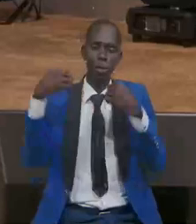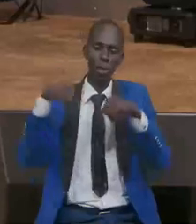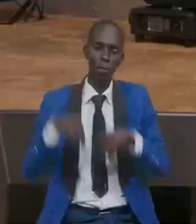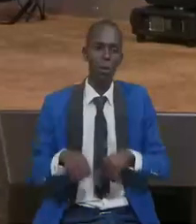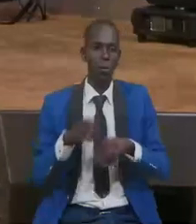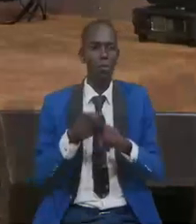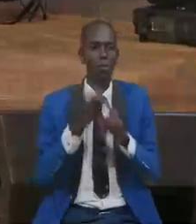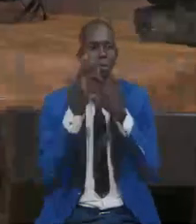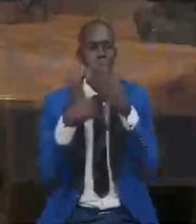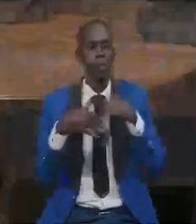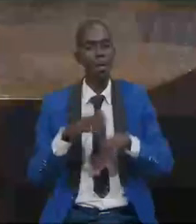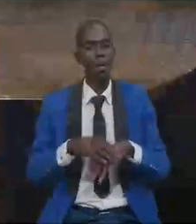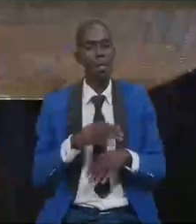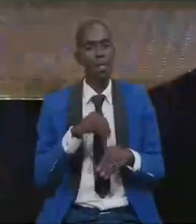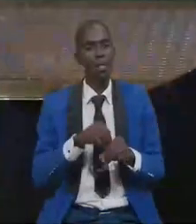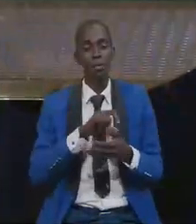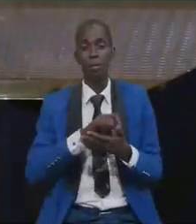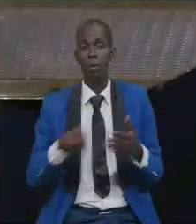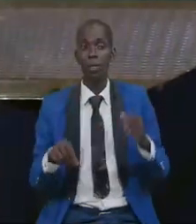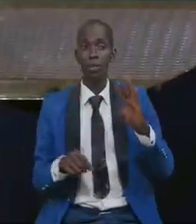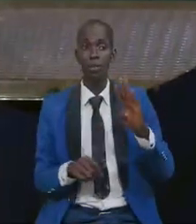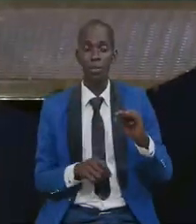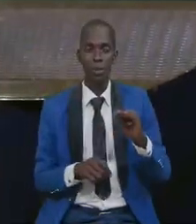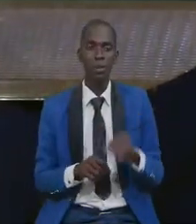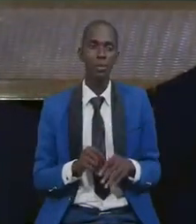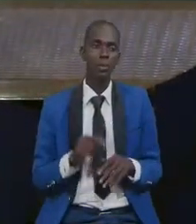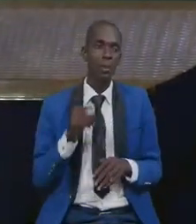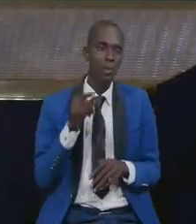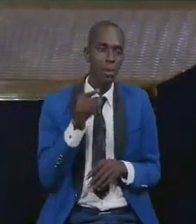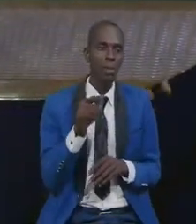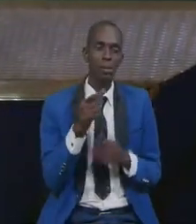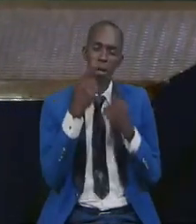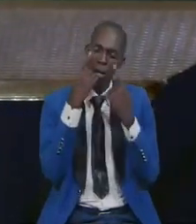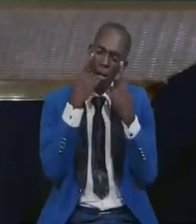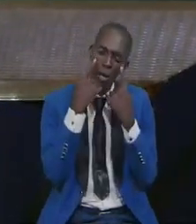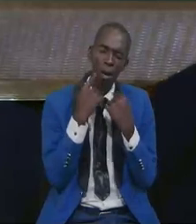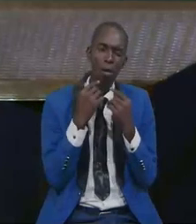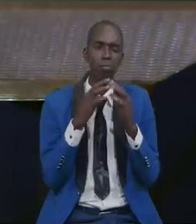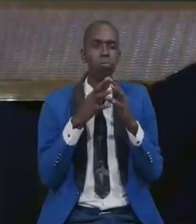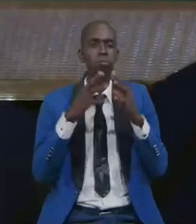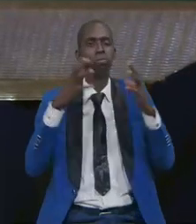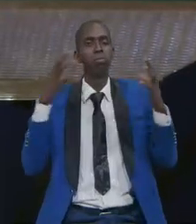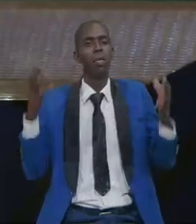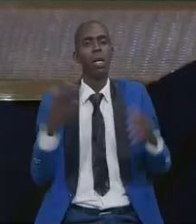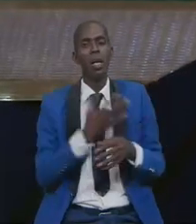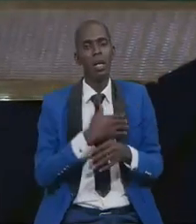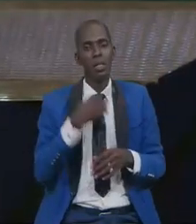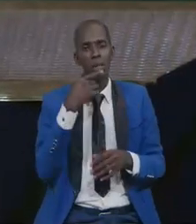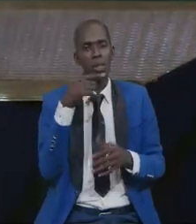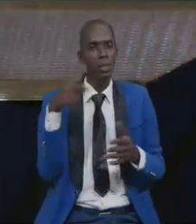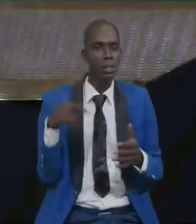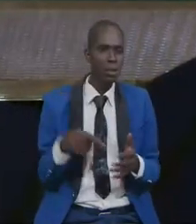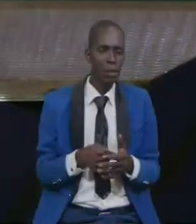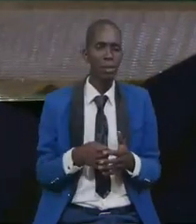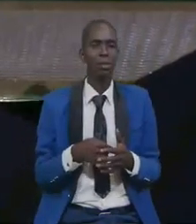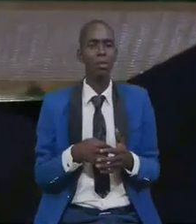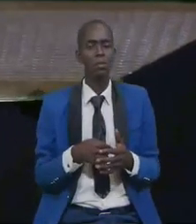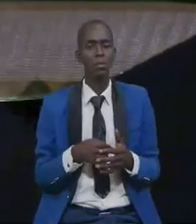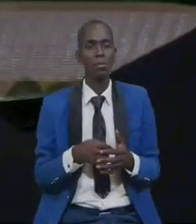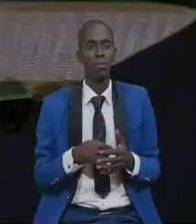descendis des cieux. Il cria avec force et parla ainsi.